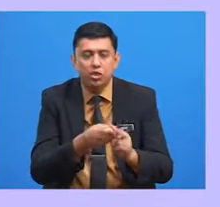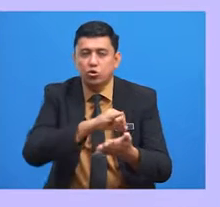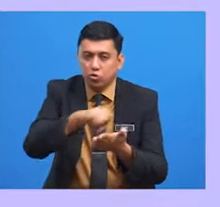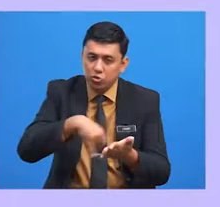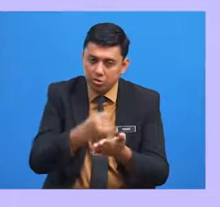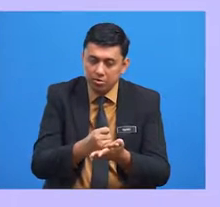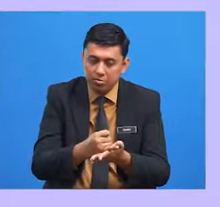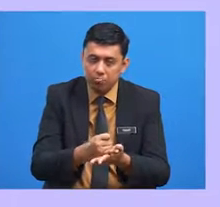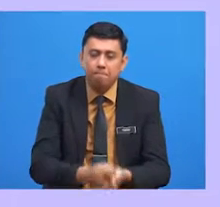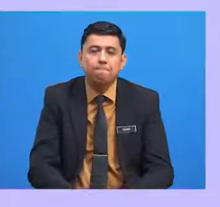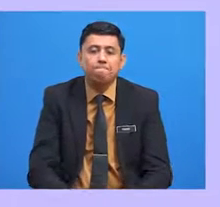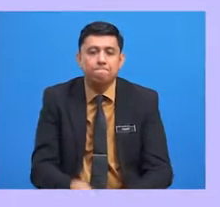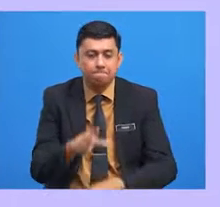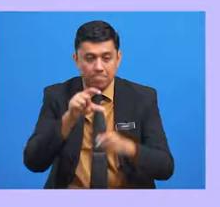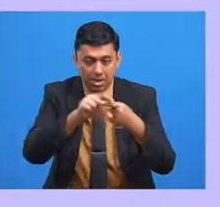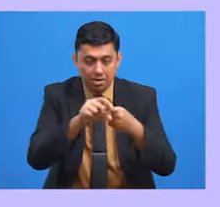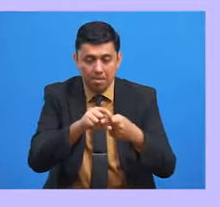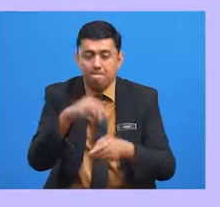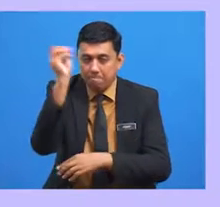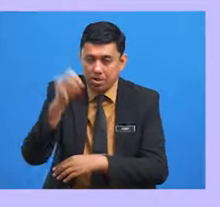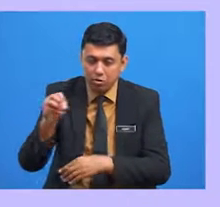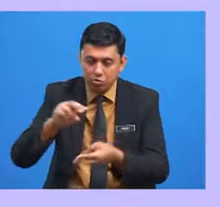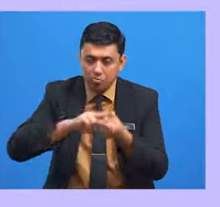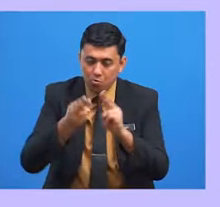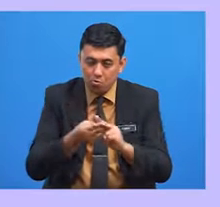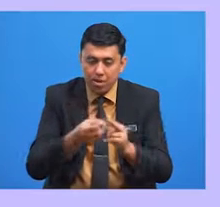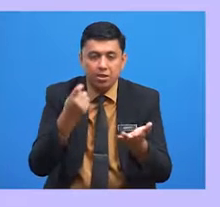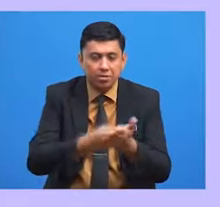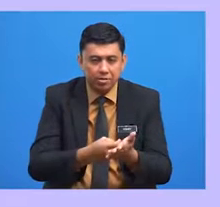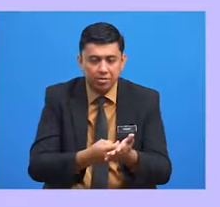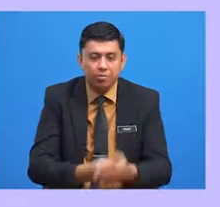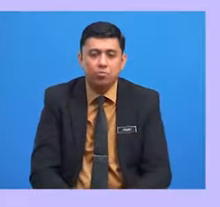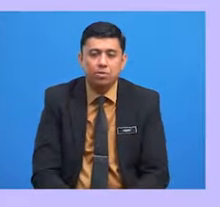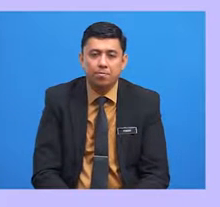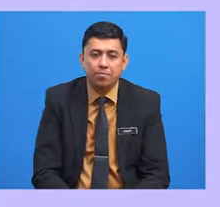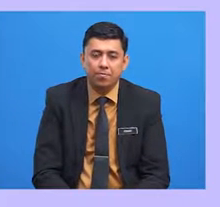peratus perubahan harga, iaitu negatif 50% bahagi